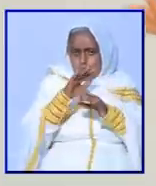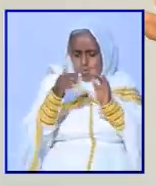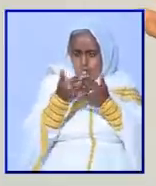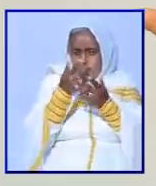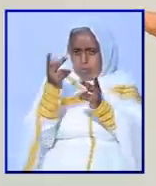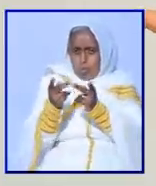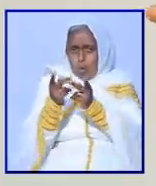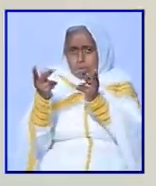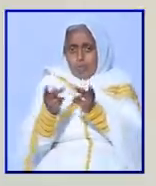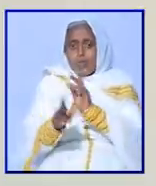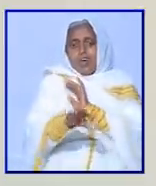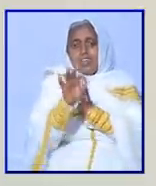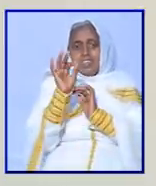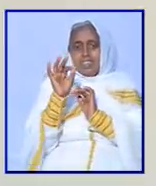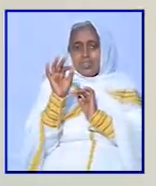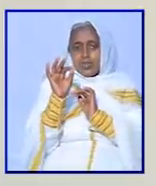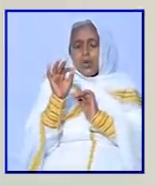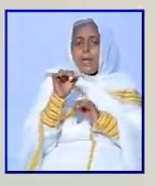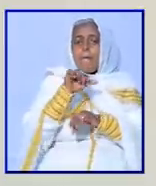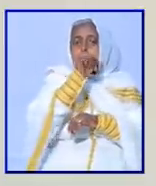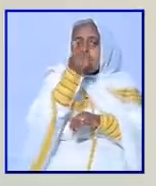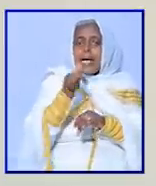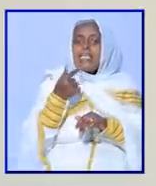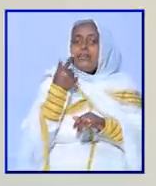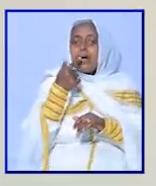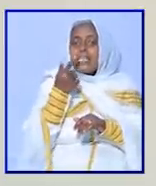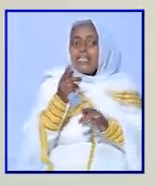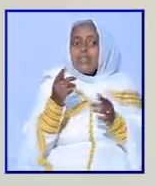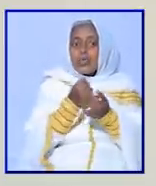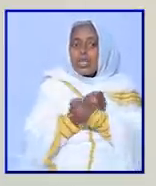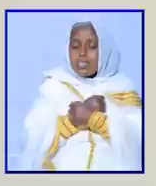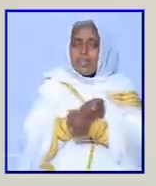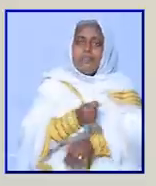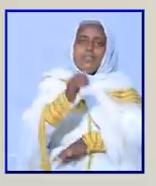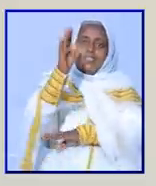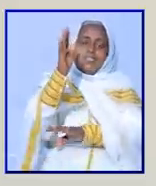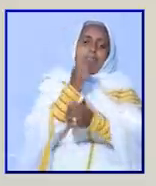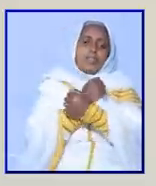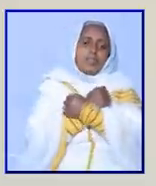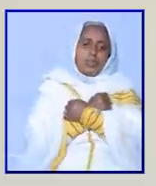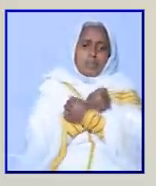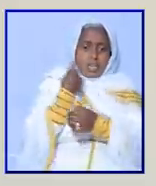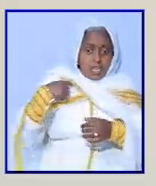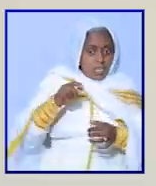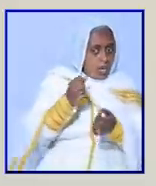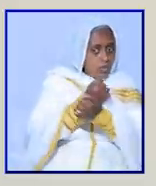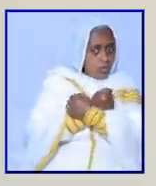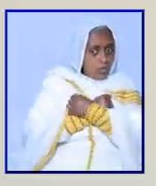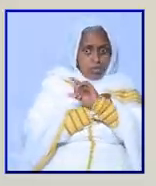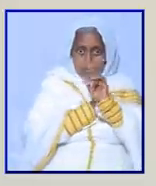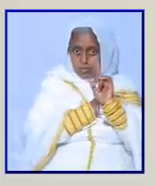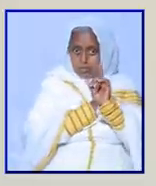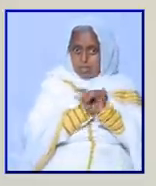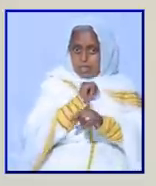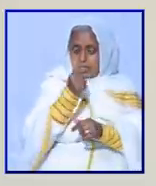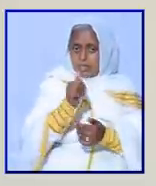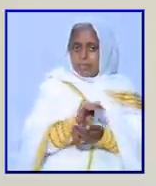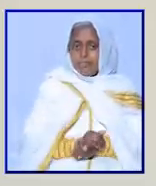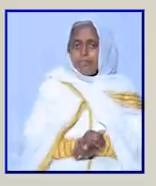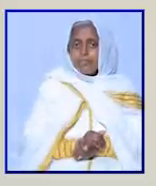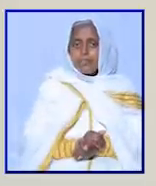ክፍሎች በየቦታቸው አገኘናቸው። ማን እንደወደደ? እግዚአብሔር እንደወደደ። እኛ እንደወደድን አይደለም።